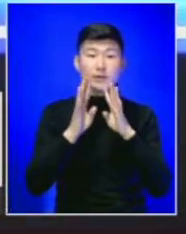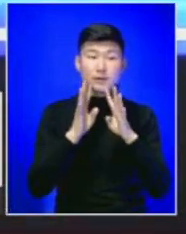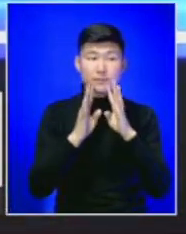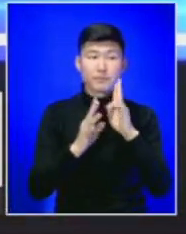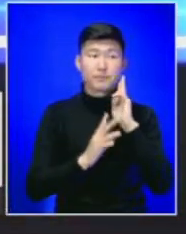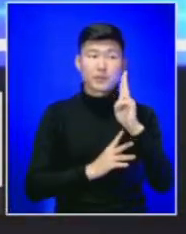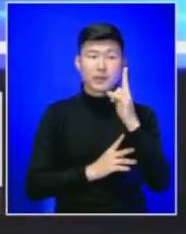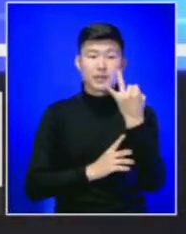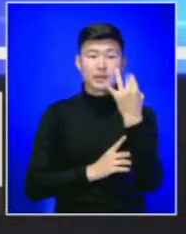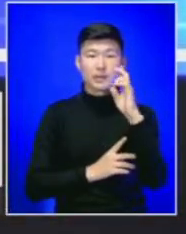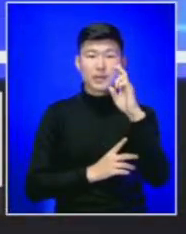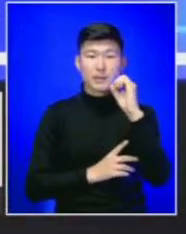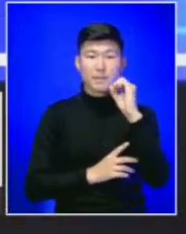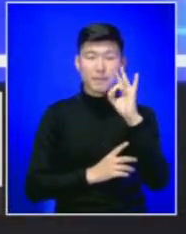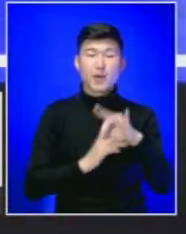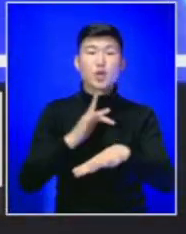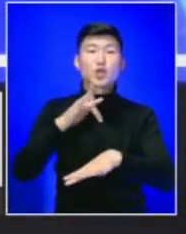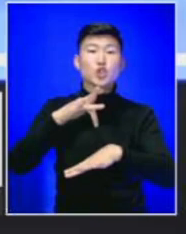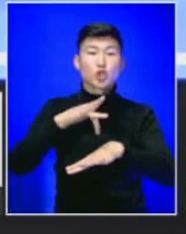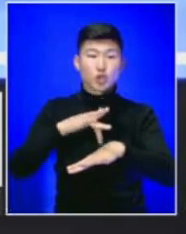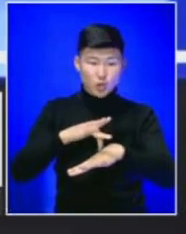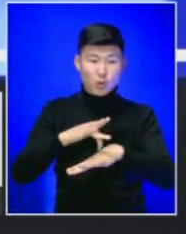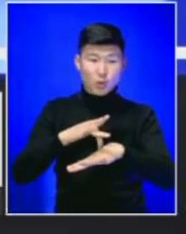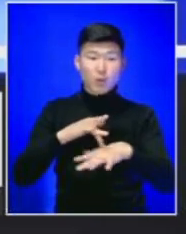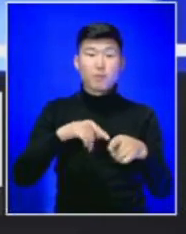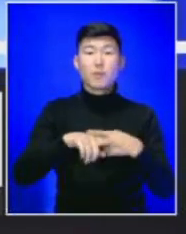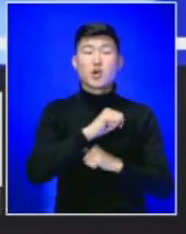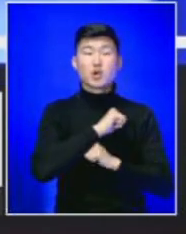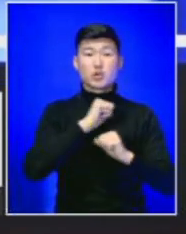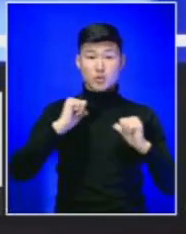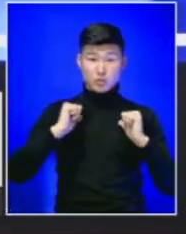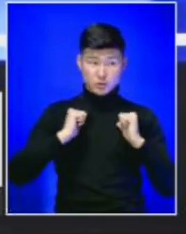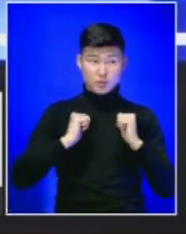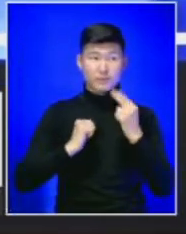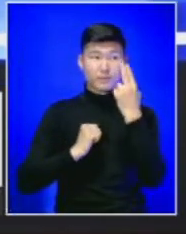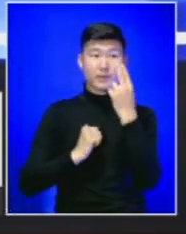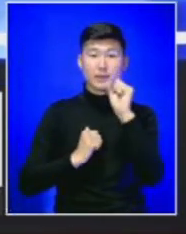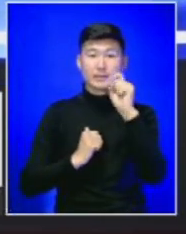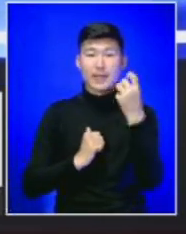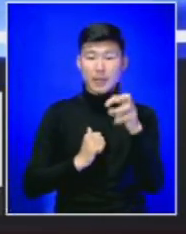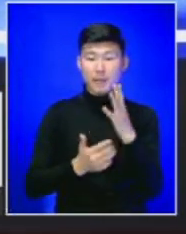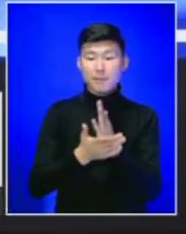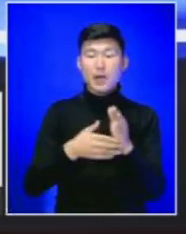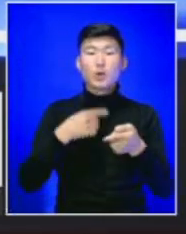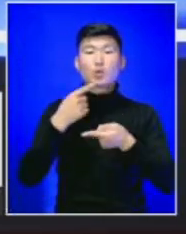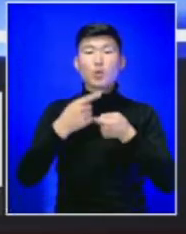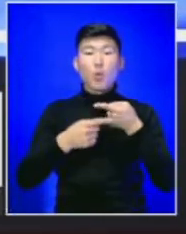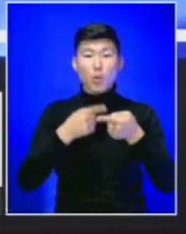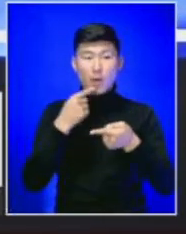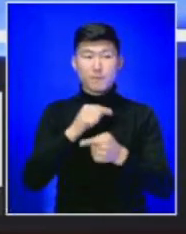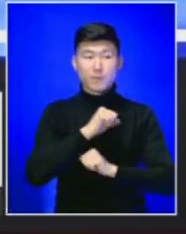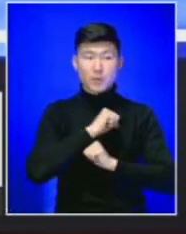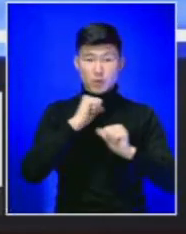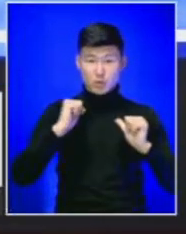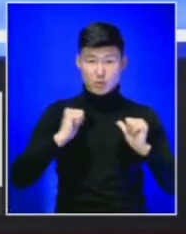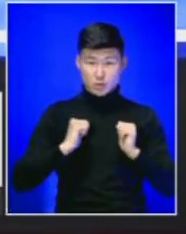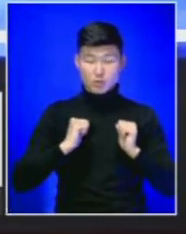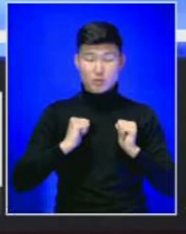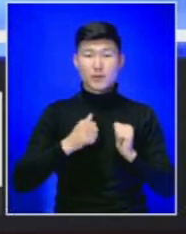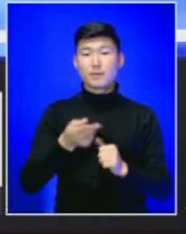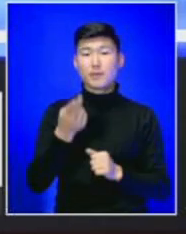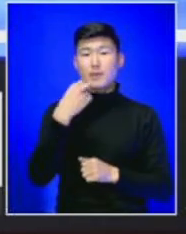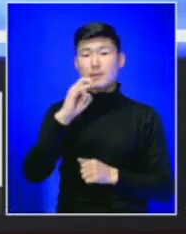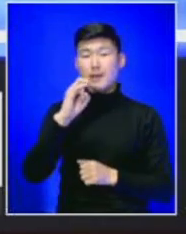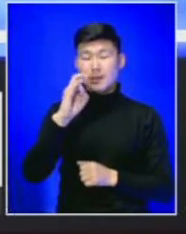кибер гэмт хэрэгтэй төв гэсэн цахим хуудсанд өөрийн цахим хаалгад өртсөн талаарх өөрийн